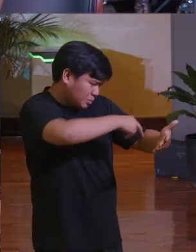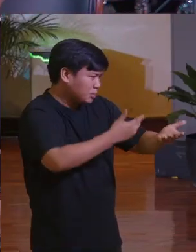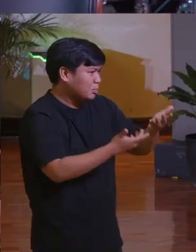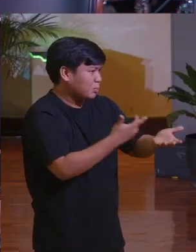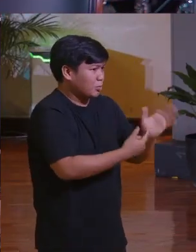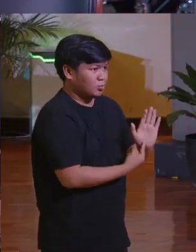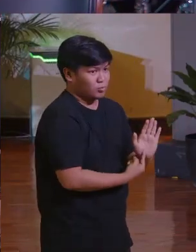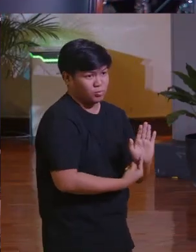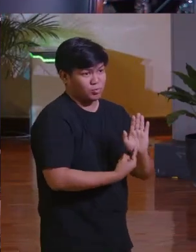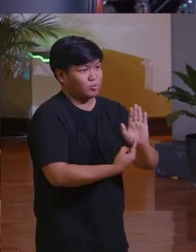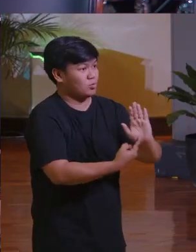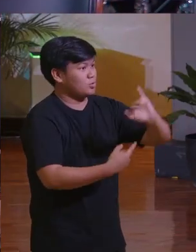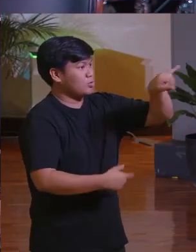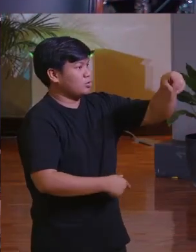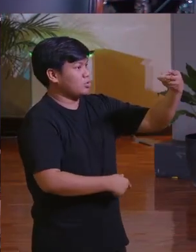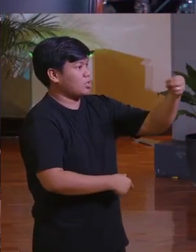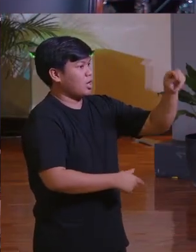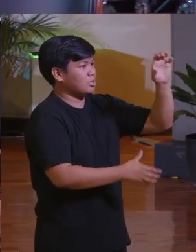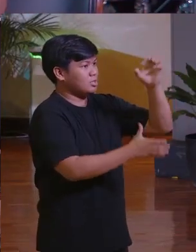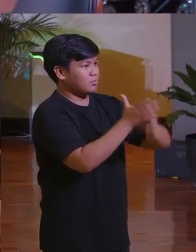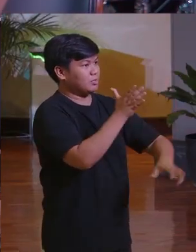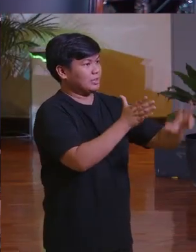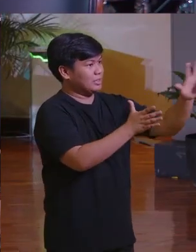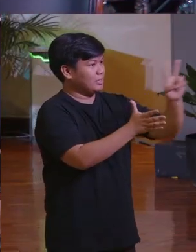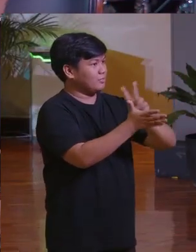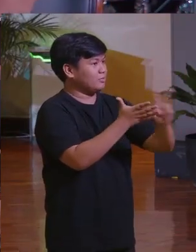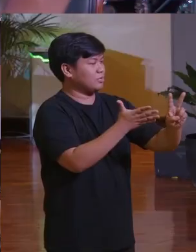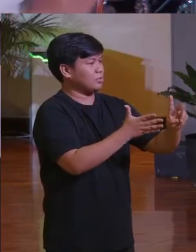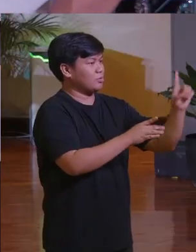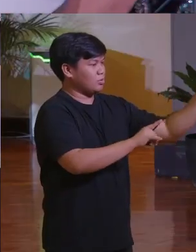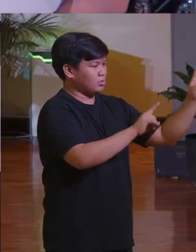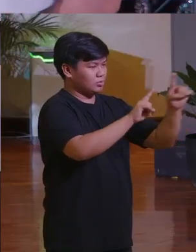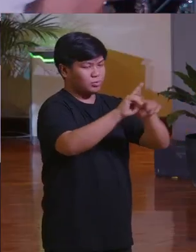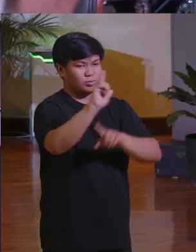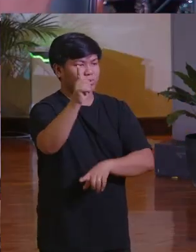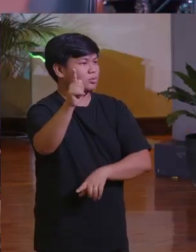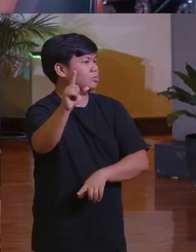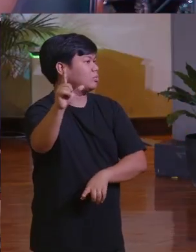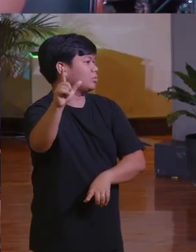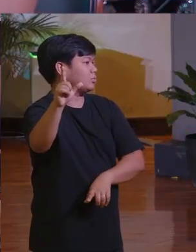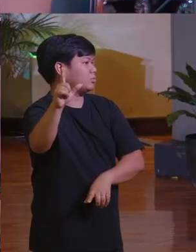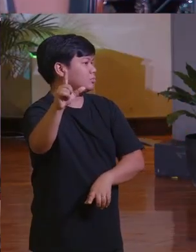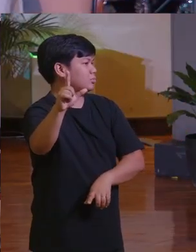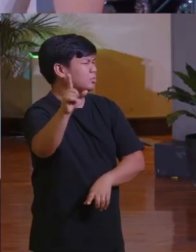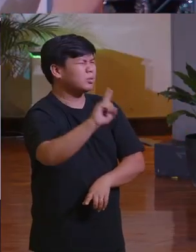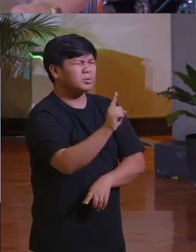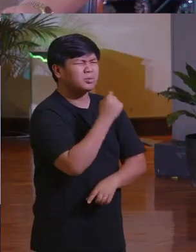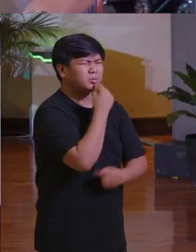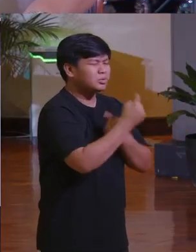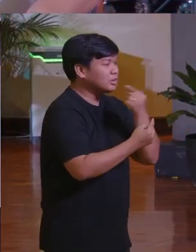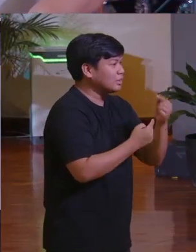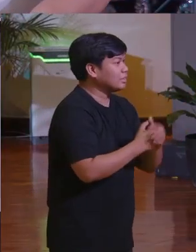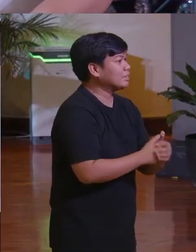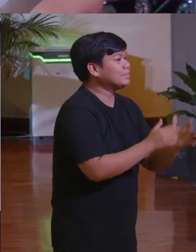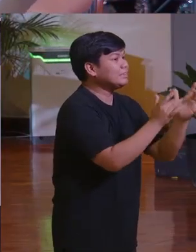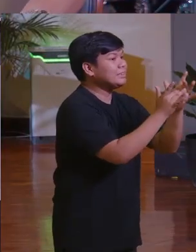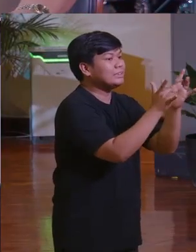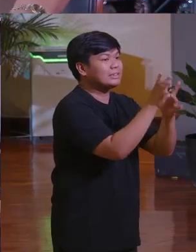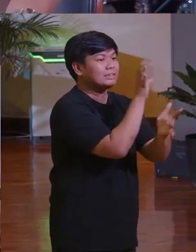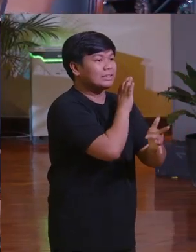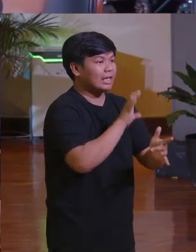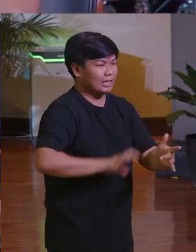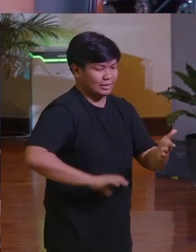sa kanila ang John chapter 3 verses 1 to 21. Yun po ang pag-share ni Kristo